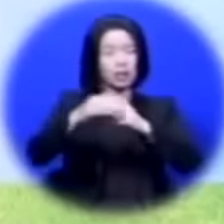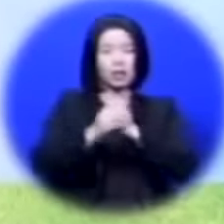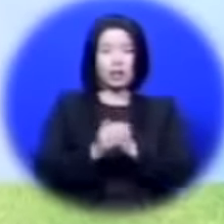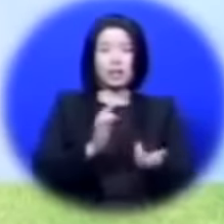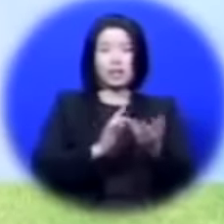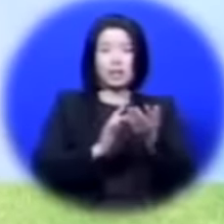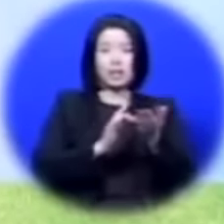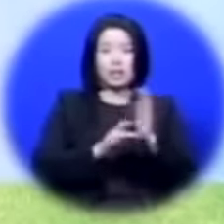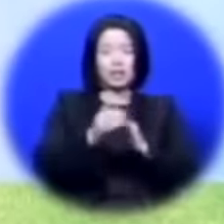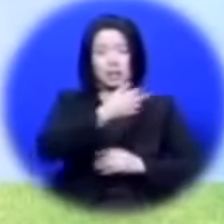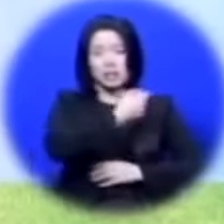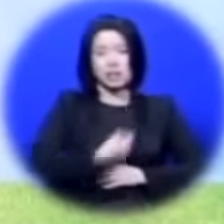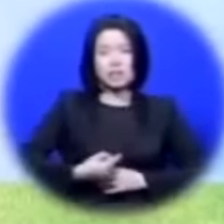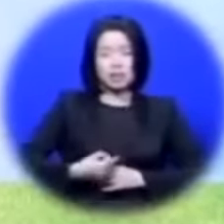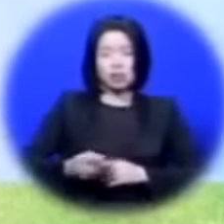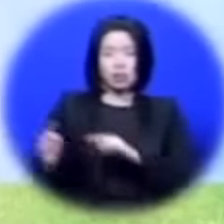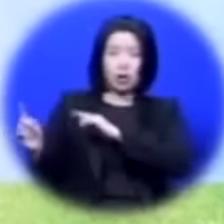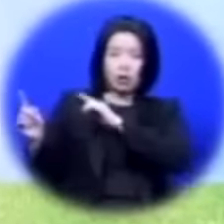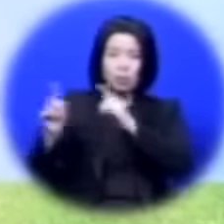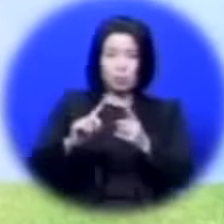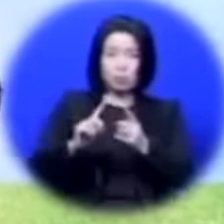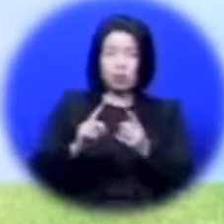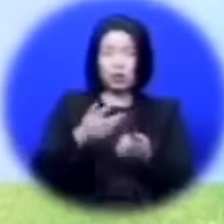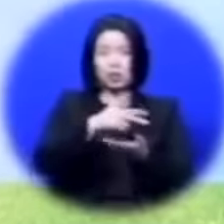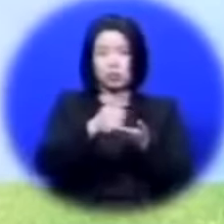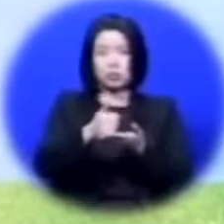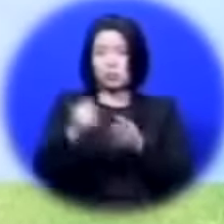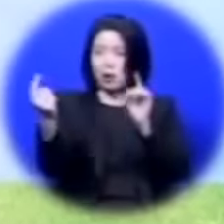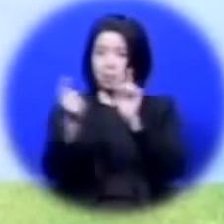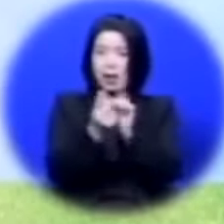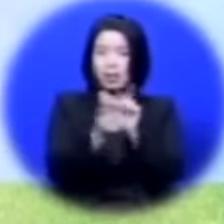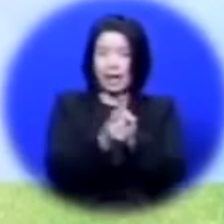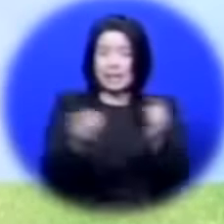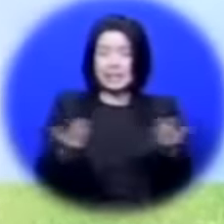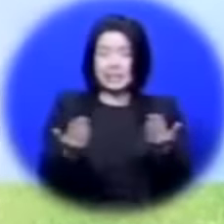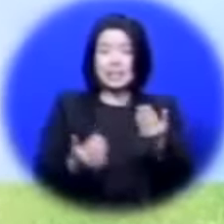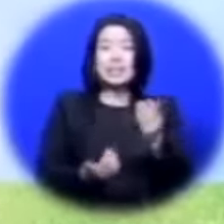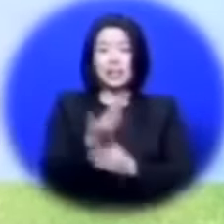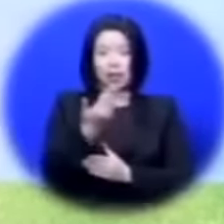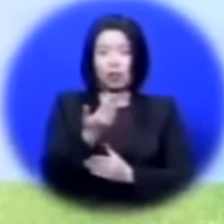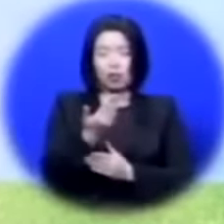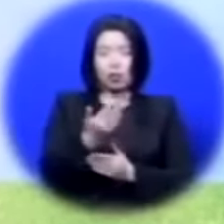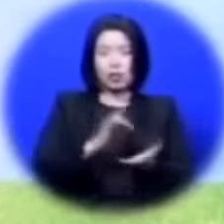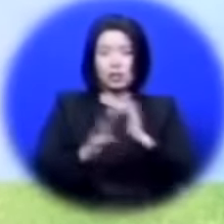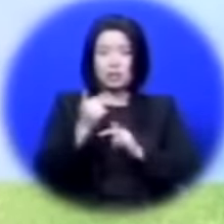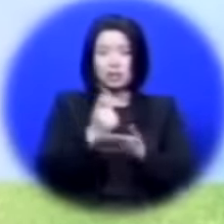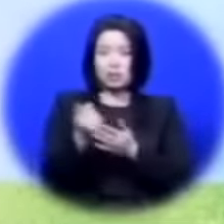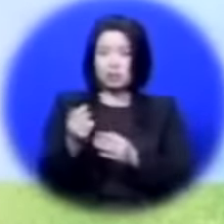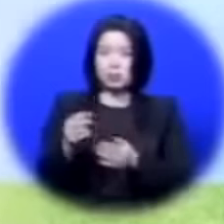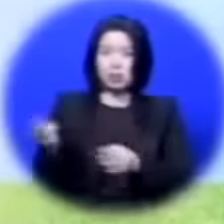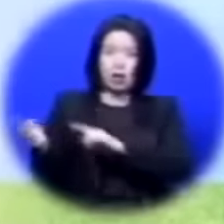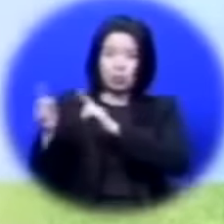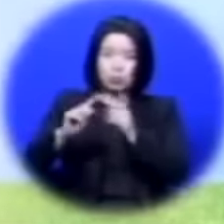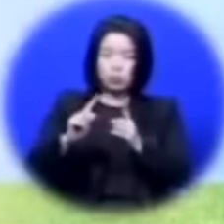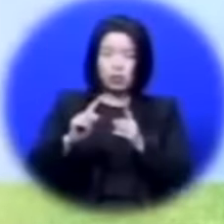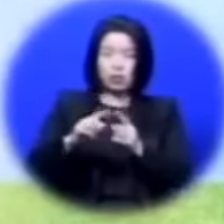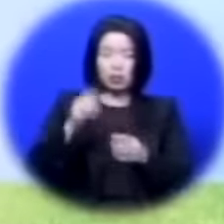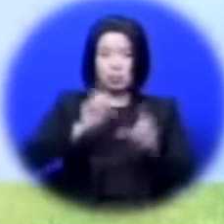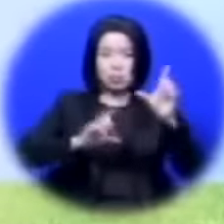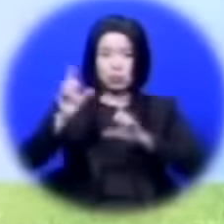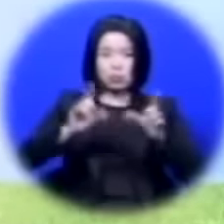제자들이 부활의 주님을 만나는 사건들이 일어납니다 예수님이 부활하신 모습을 마리아에게